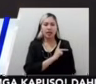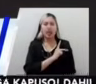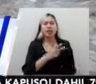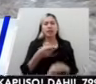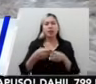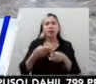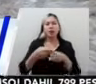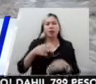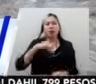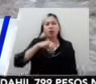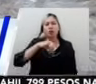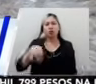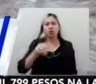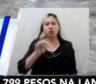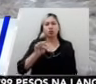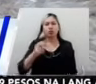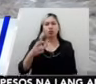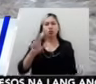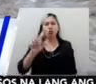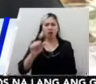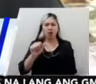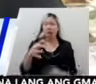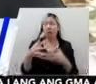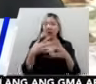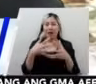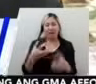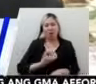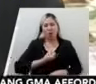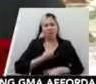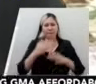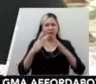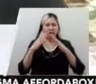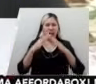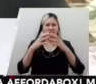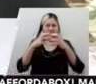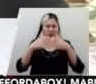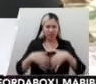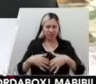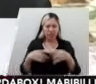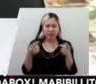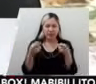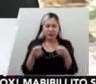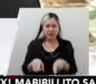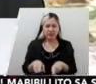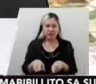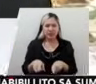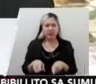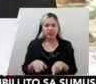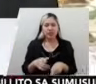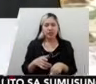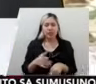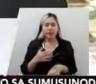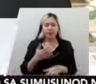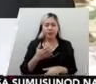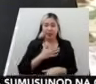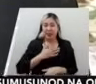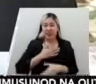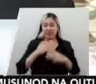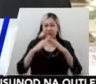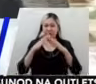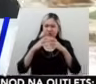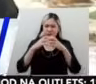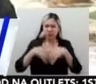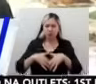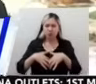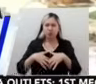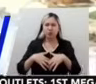sila, natangayan ang buong bahay sa ilog. Inampas po yung bahay po namin. E di daan-daan na po siyang